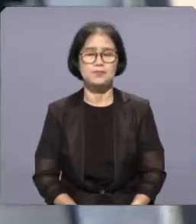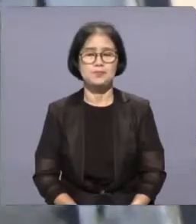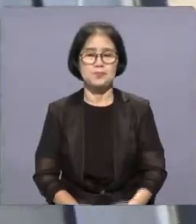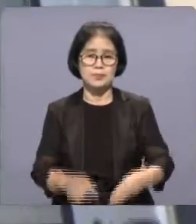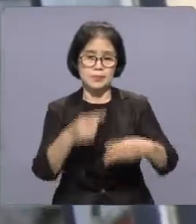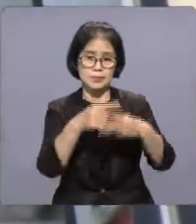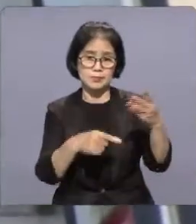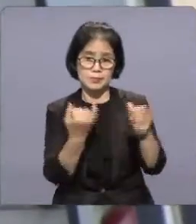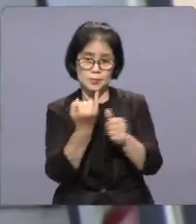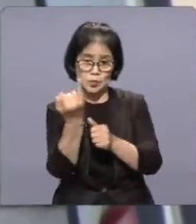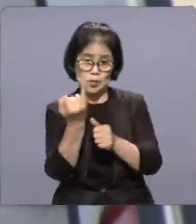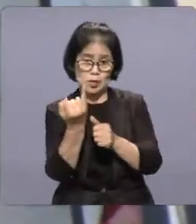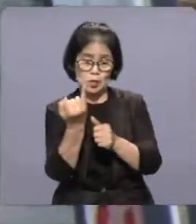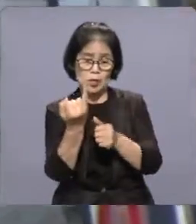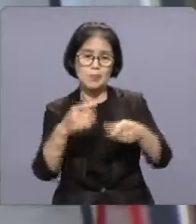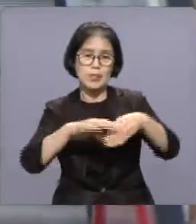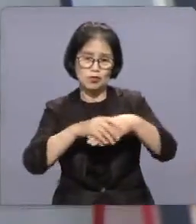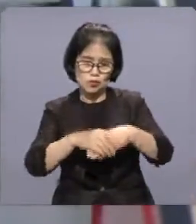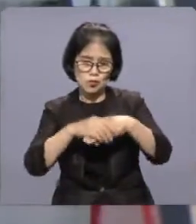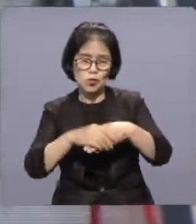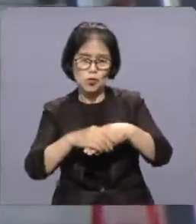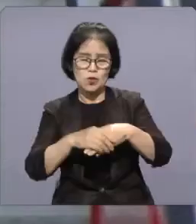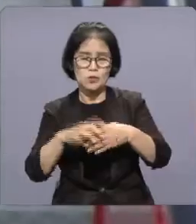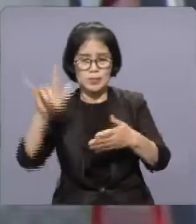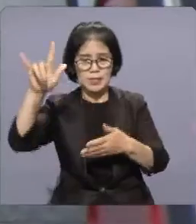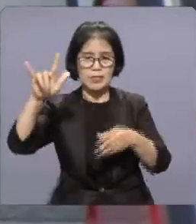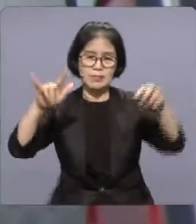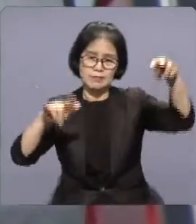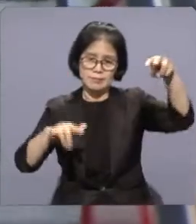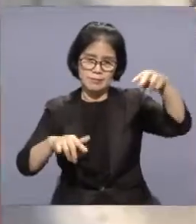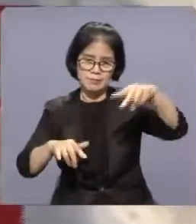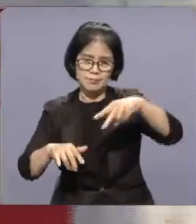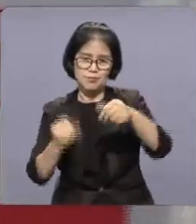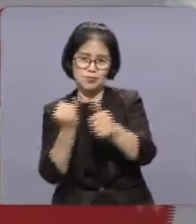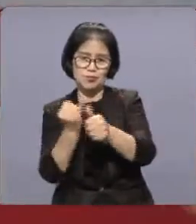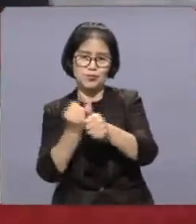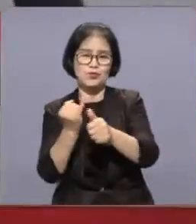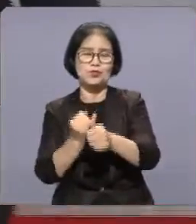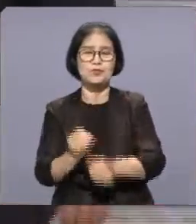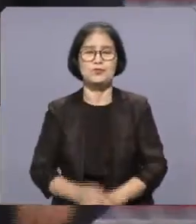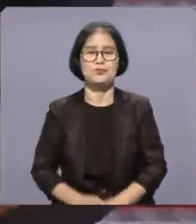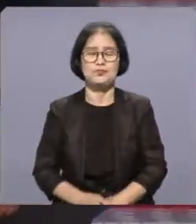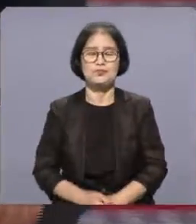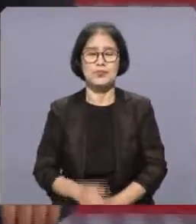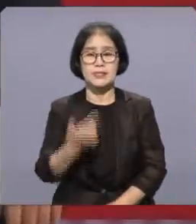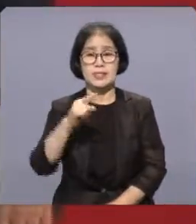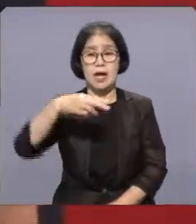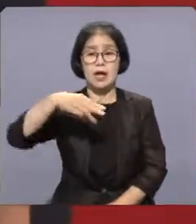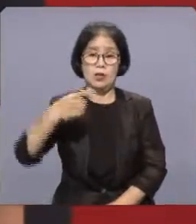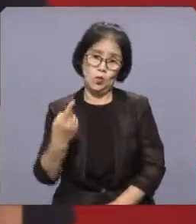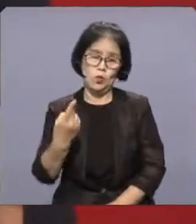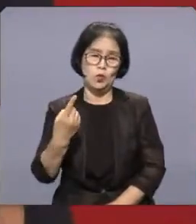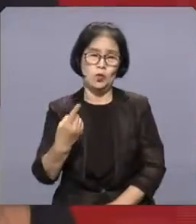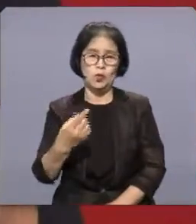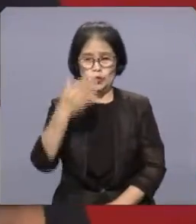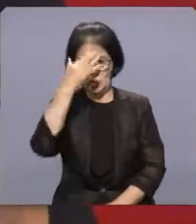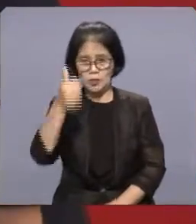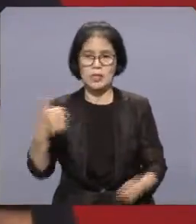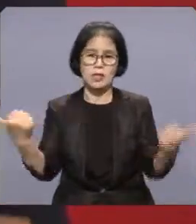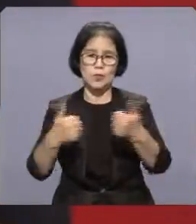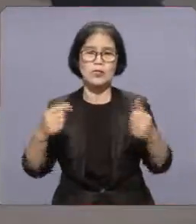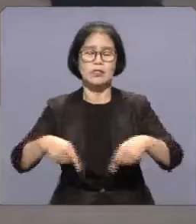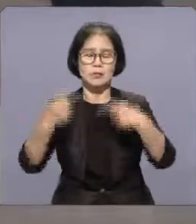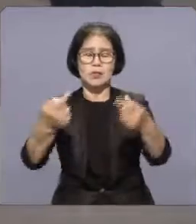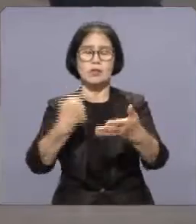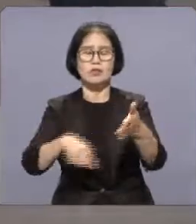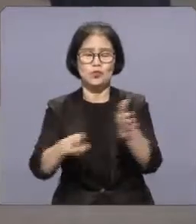김건희 여사와 손을 꽉 잡고 공군 1호기를 내려오는 윤석열 대통령. 북대서양 조약기구 나토 정상회의 참석을